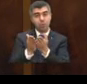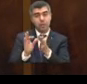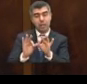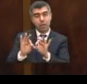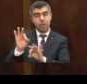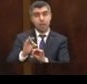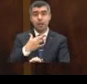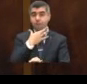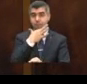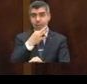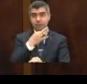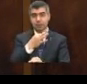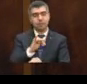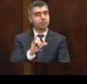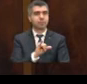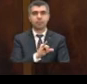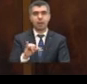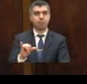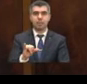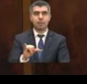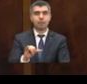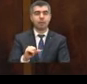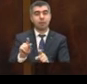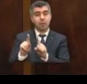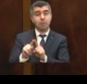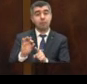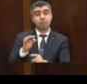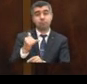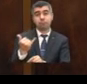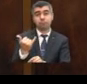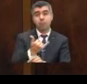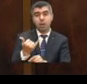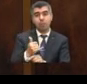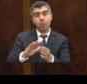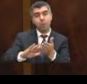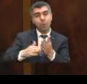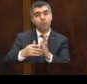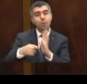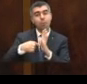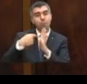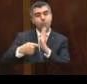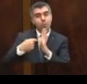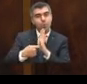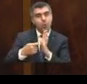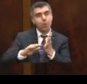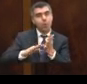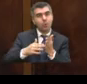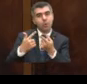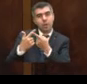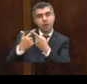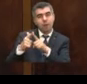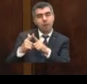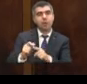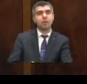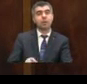فإنها تكرس التدبير الأمثل لإمكانياتنا الظرفية، وحيث سيكون لهذا المشروع ما بعده كما أن لهذه الجائحة